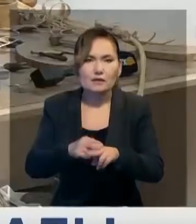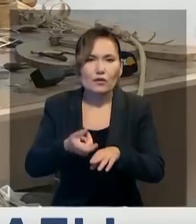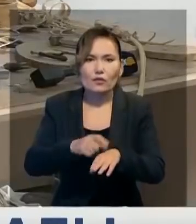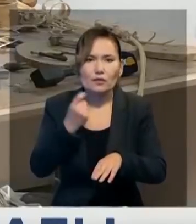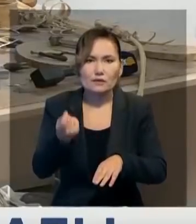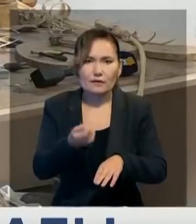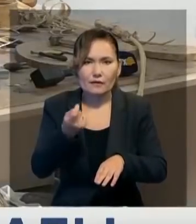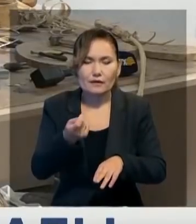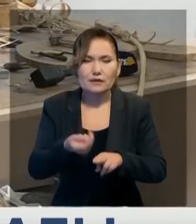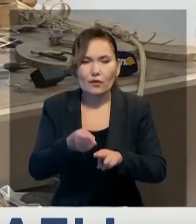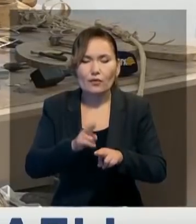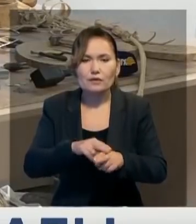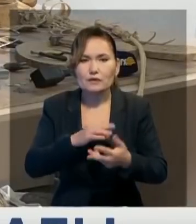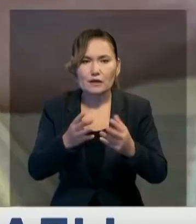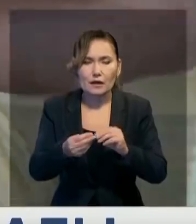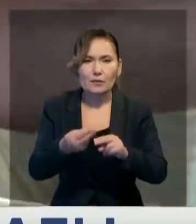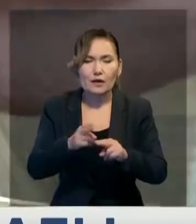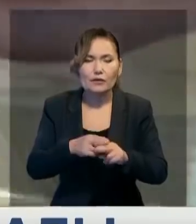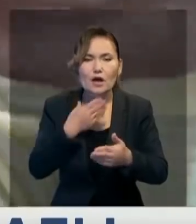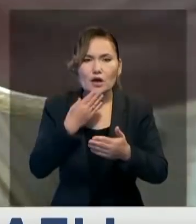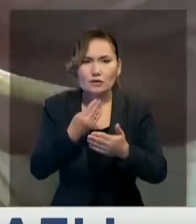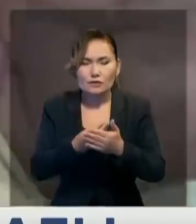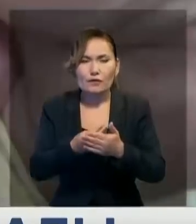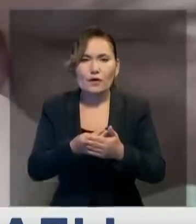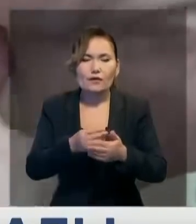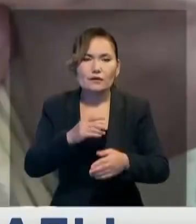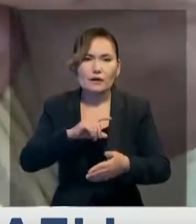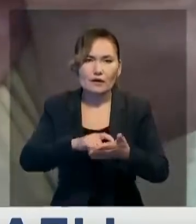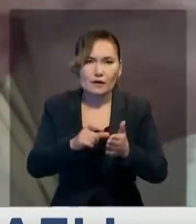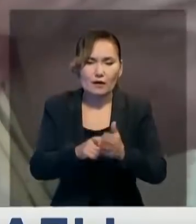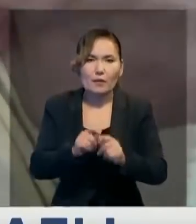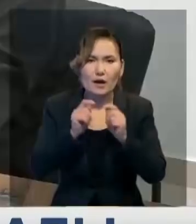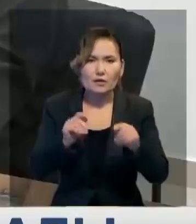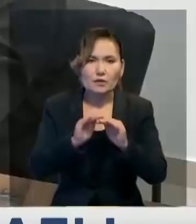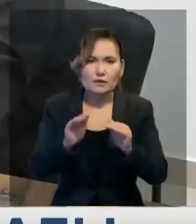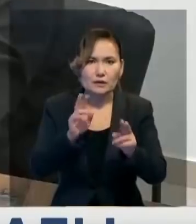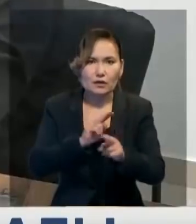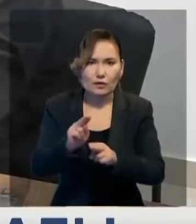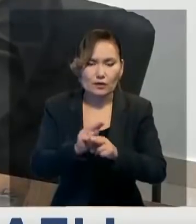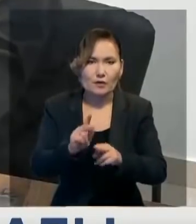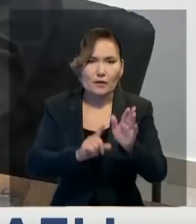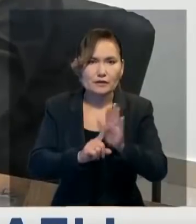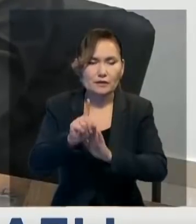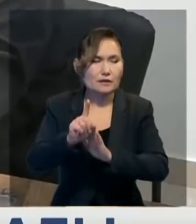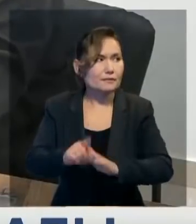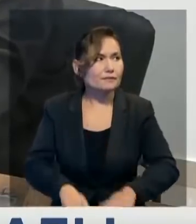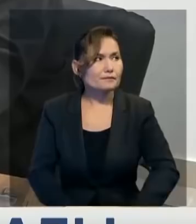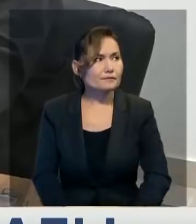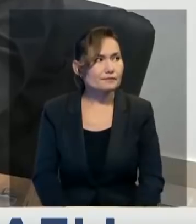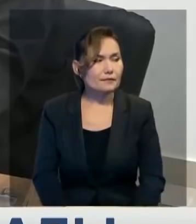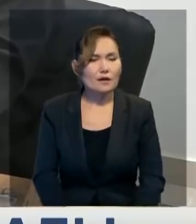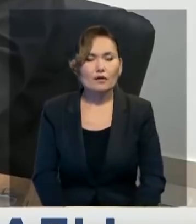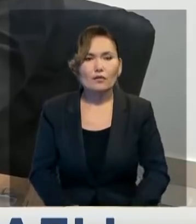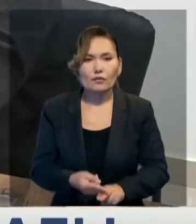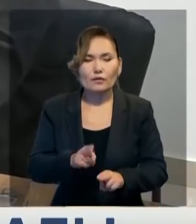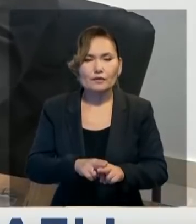сыпара жатқанына қынжылады. Енді үйірме ашып бар өнерін жастарға үйретуге дейін қоя бастапты. Біздің басына жатқанымыз 8 өрім қамшы,